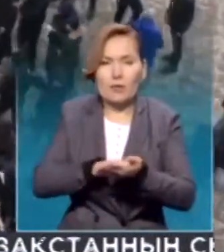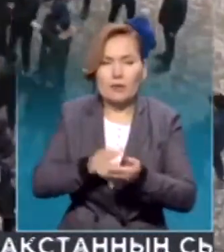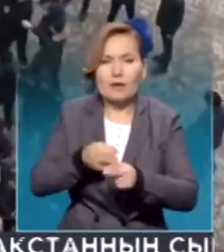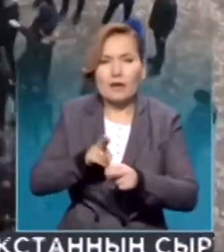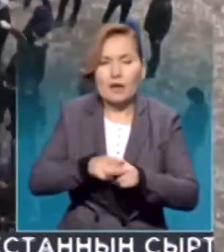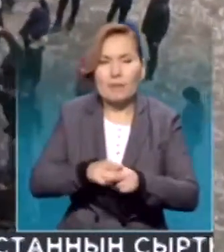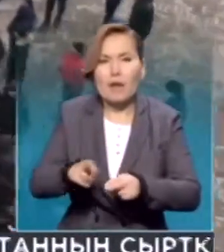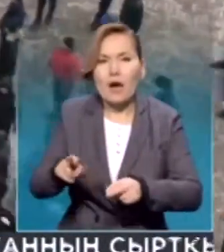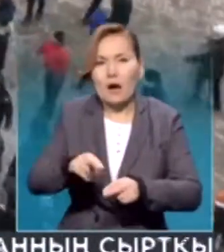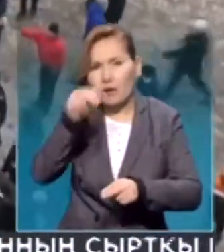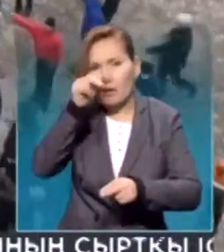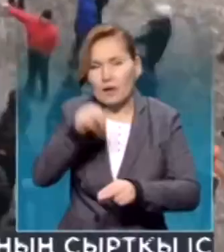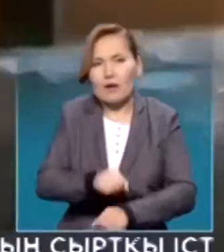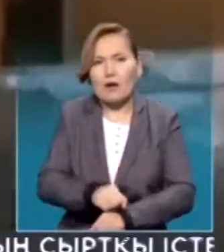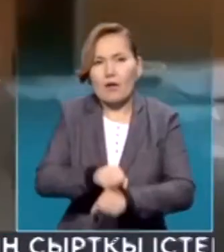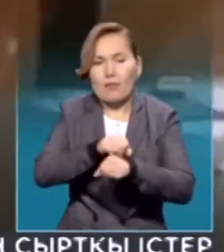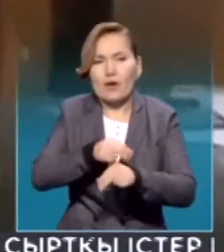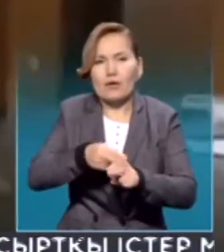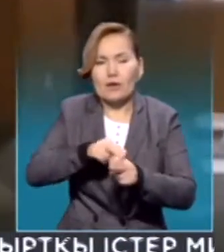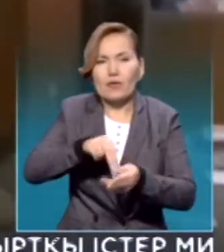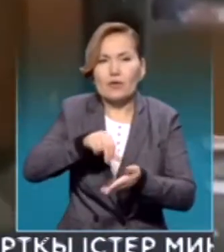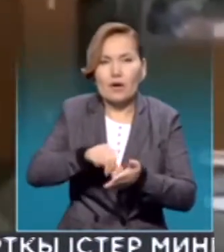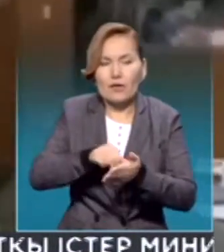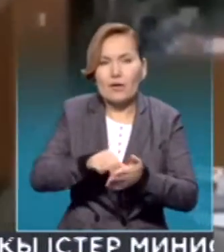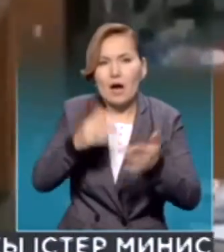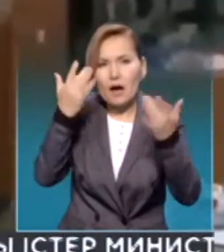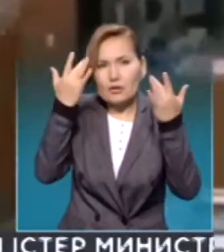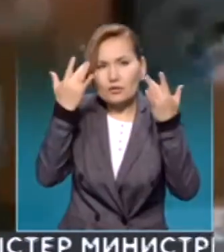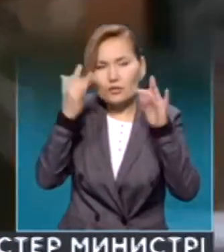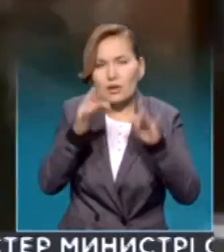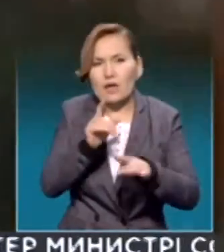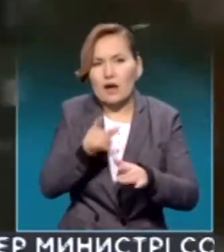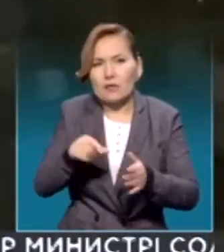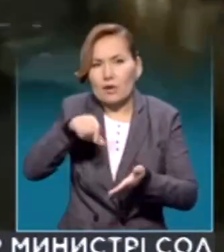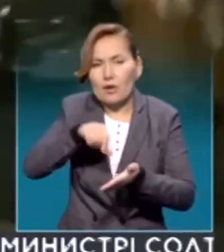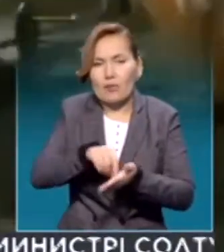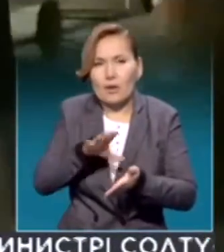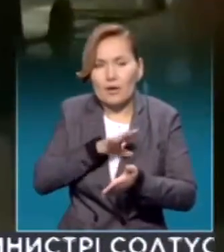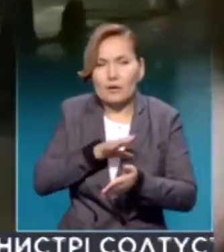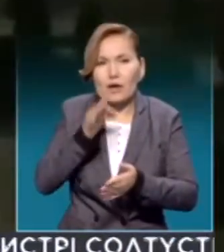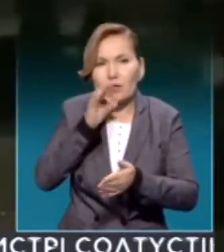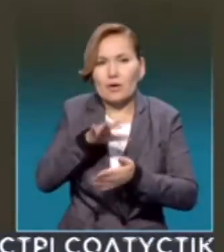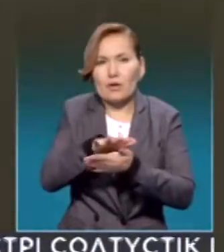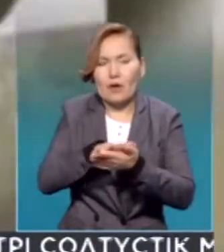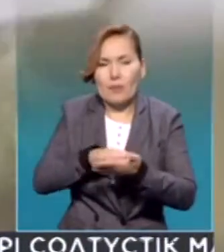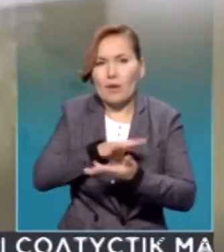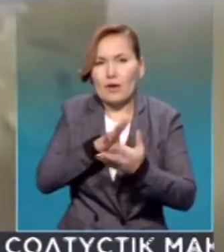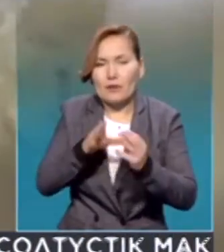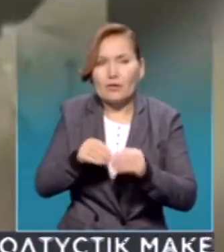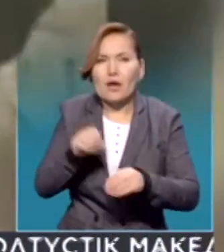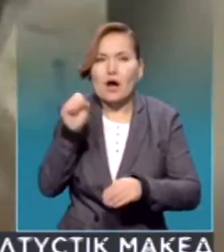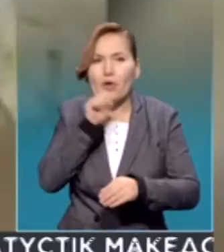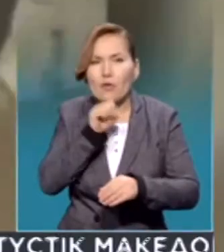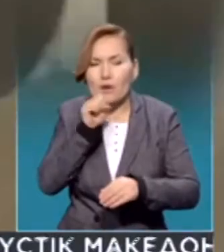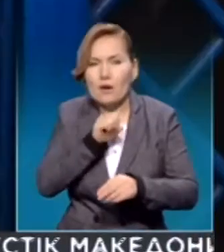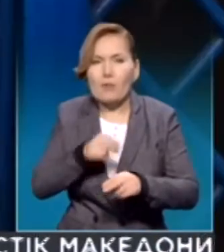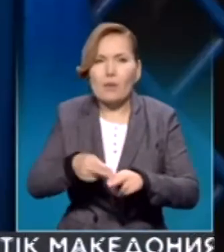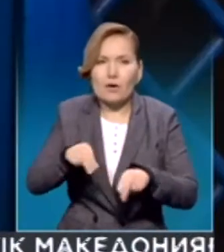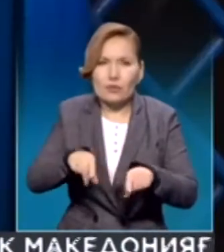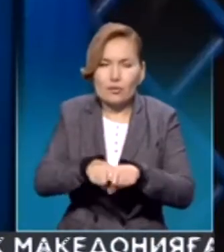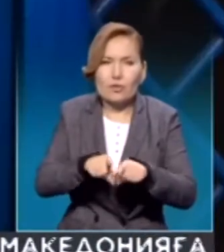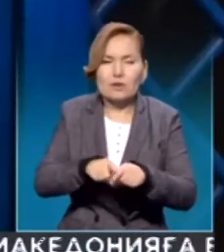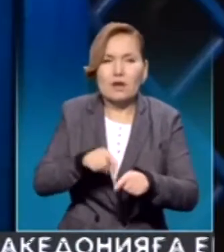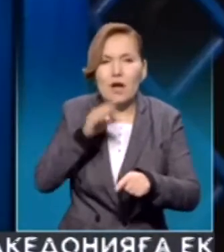Рақымшылыққа қасағана емес, абайсызда қылмыс жасағандар ғана ілігеді. Нақтырақ айтсақ, тәртіпсіздікке қатысқандар мен ұрлаған, тонағандар.